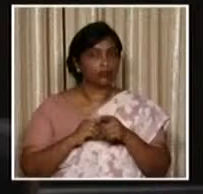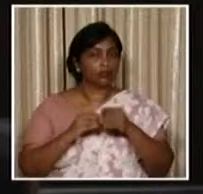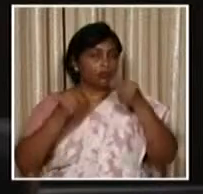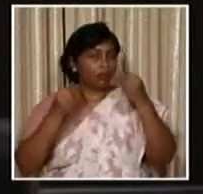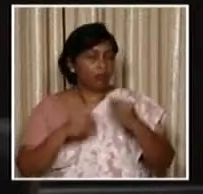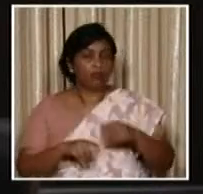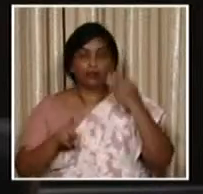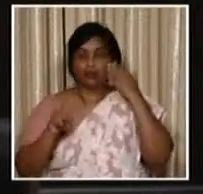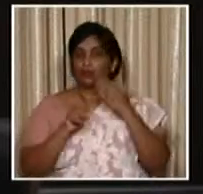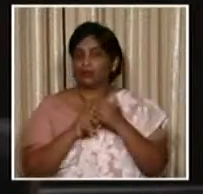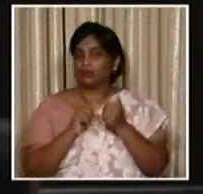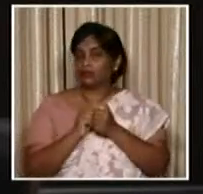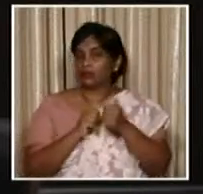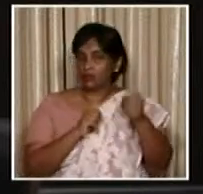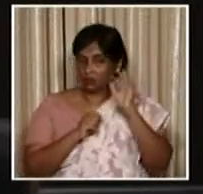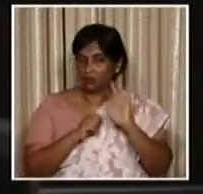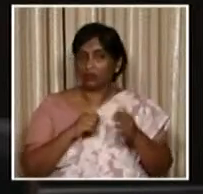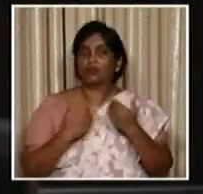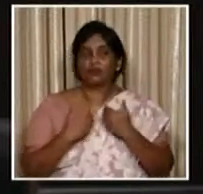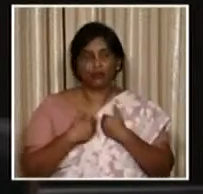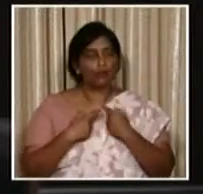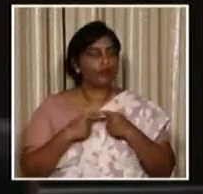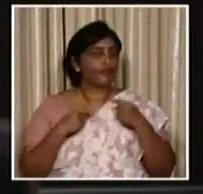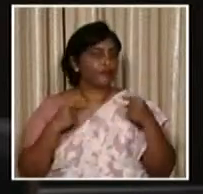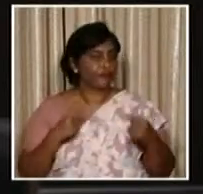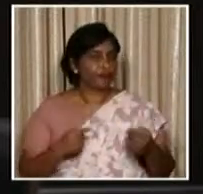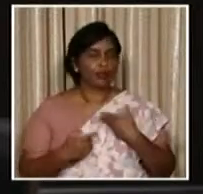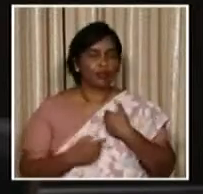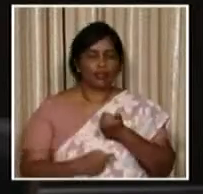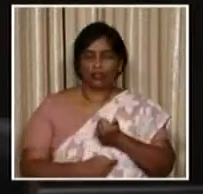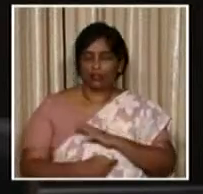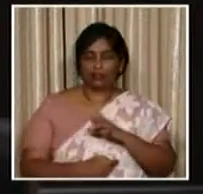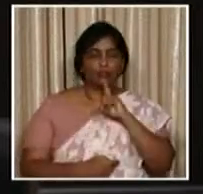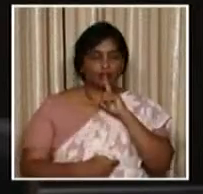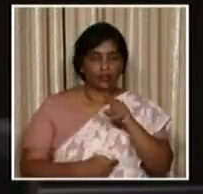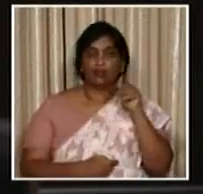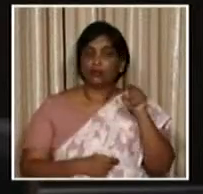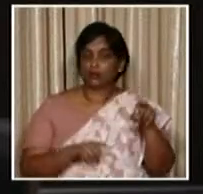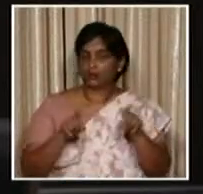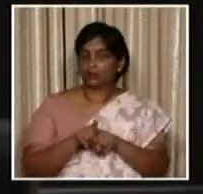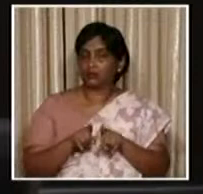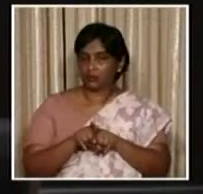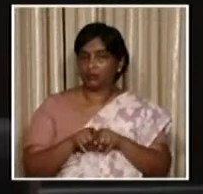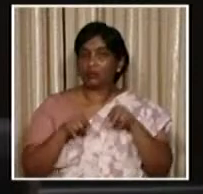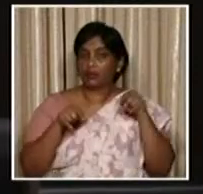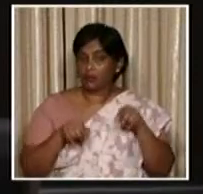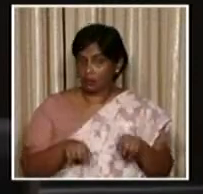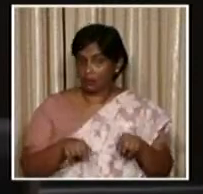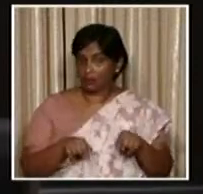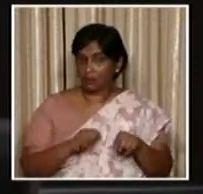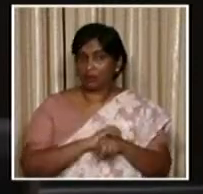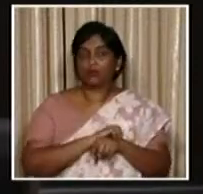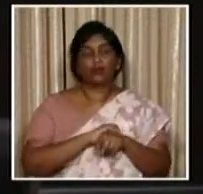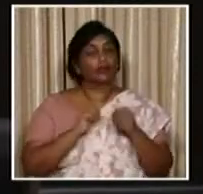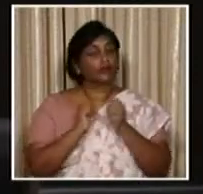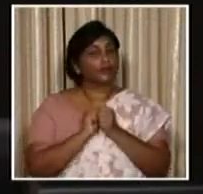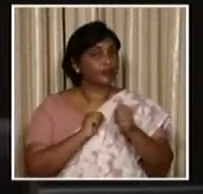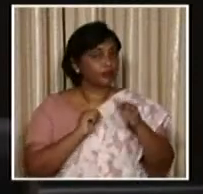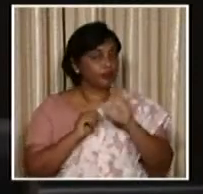සුළුෙන් තකලා කටයුතු කිරීම ගැන අපේ විරෝධයක් අපේ අප්‍රසාදයක් තියෙනවා. ඒ වගේම මේ